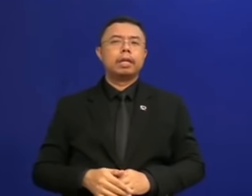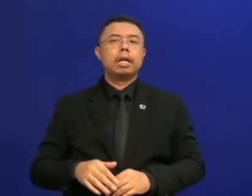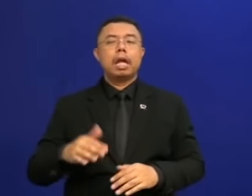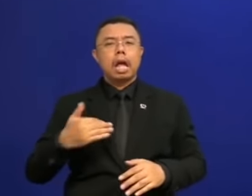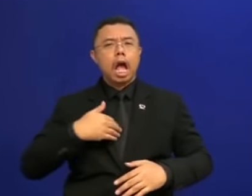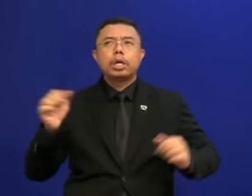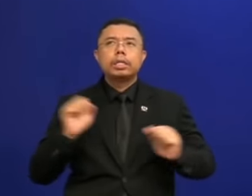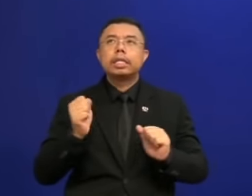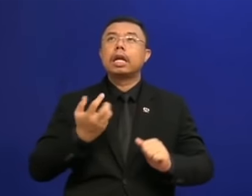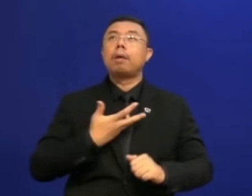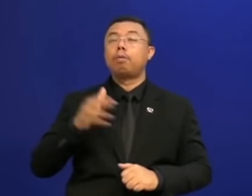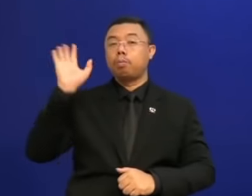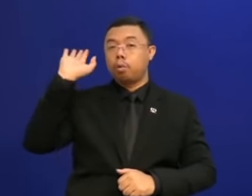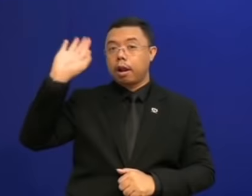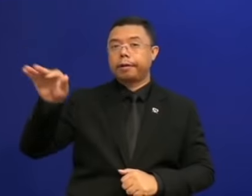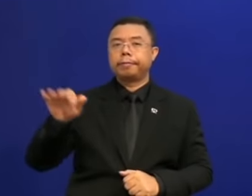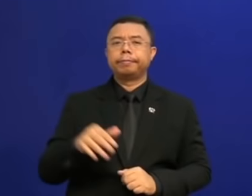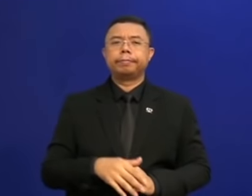Aku segera akan pulang.